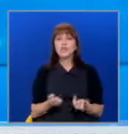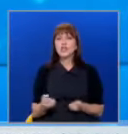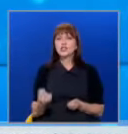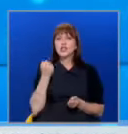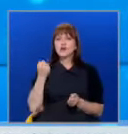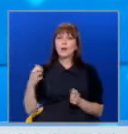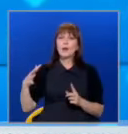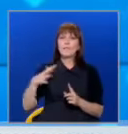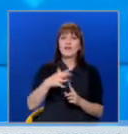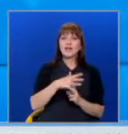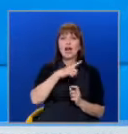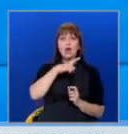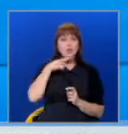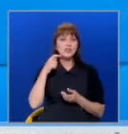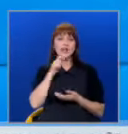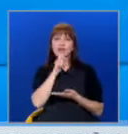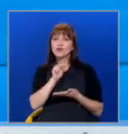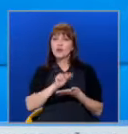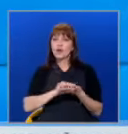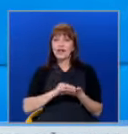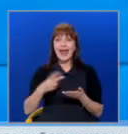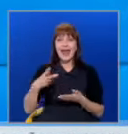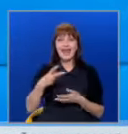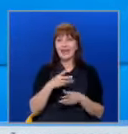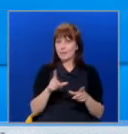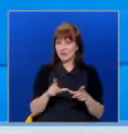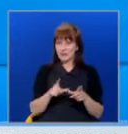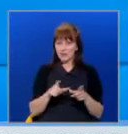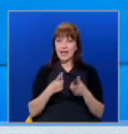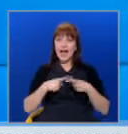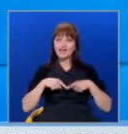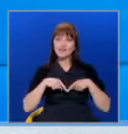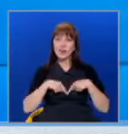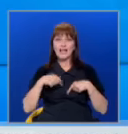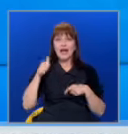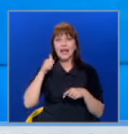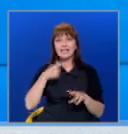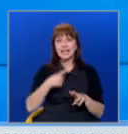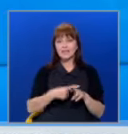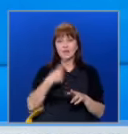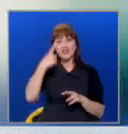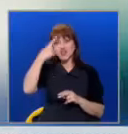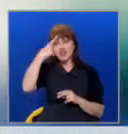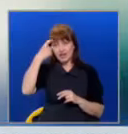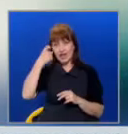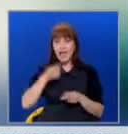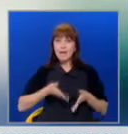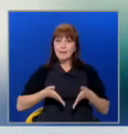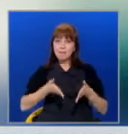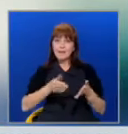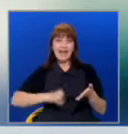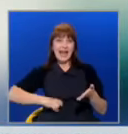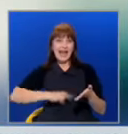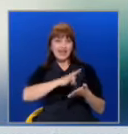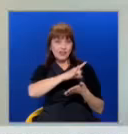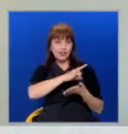Жестоко нападение на руската журналистка Елена Милашина и адвоката Александър Немов в Чечения. На път от